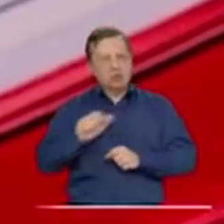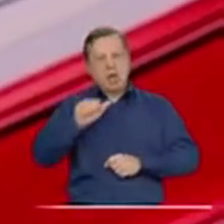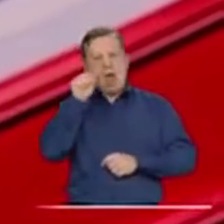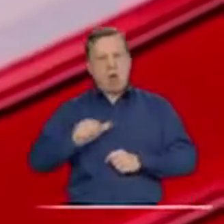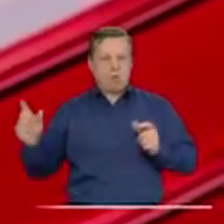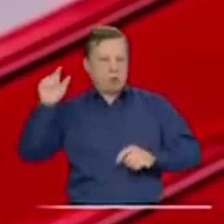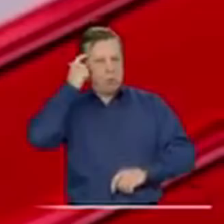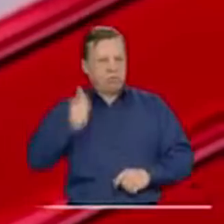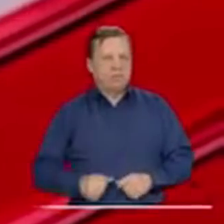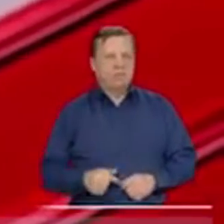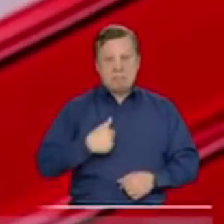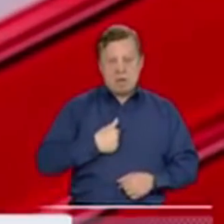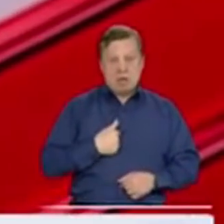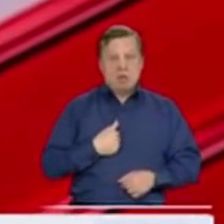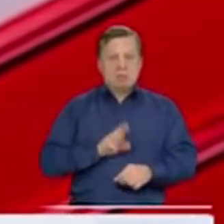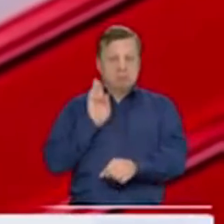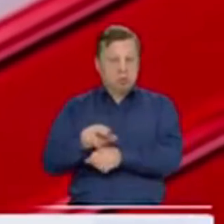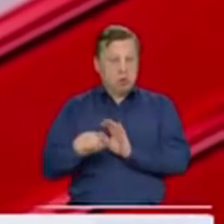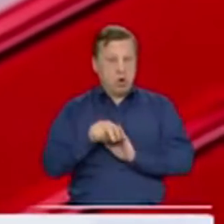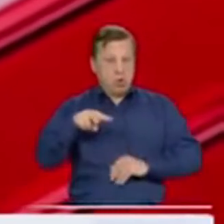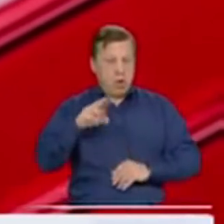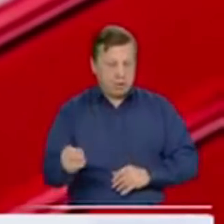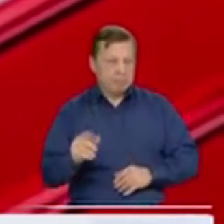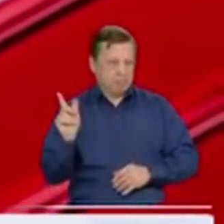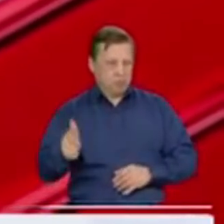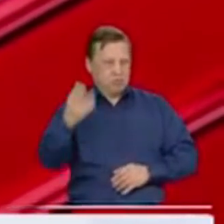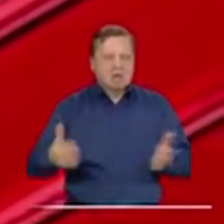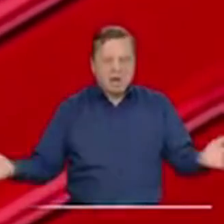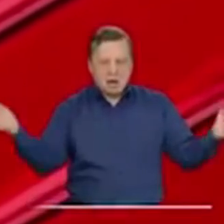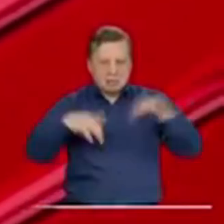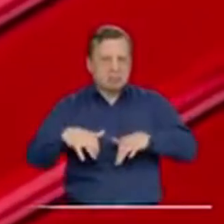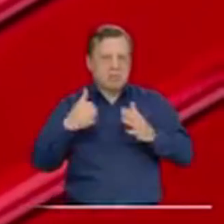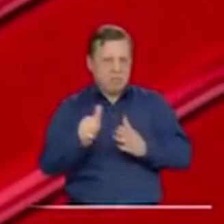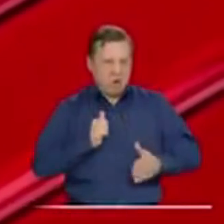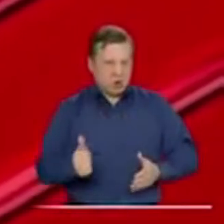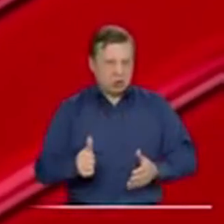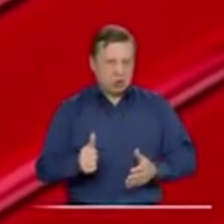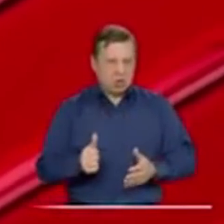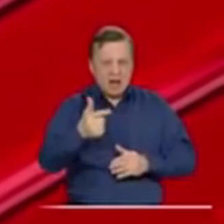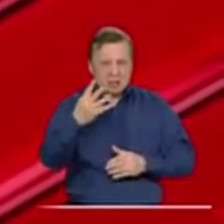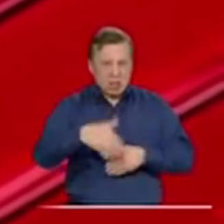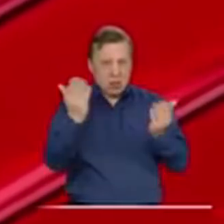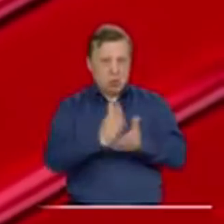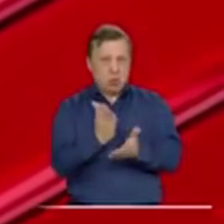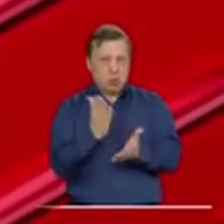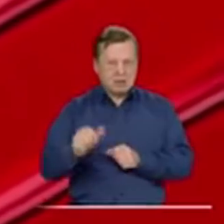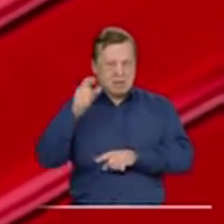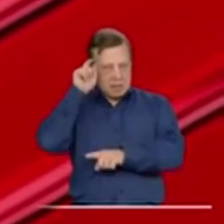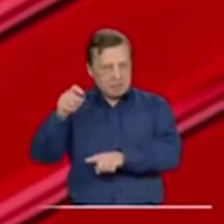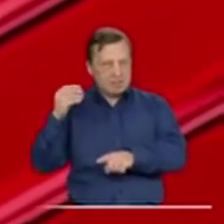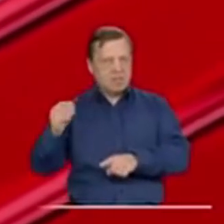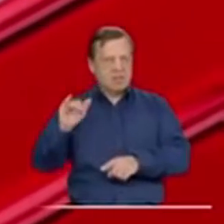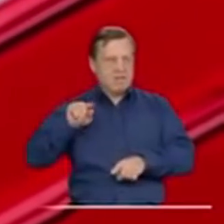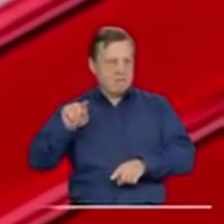Unii Europejskiej, mieliśmy wszyscy świadomość, że to będzie Unia Europejska. Przecież to jest jakiś absurd totalny. O czym my mówimy?